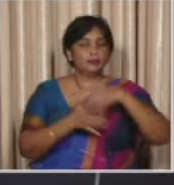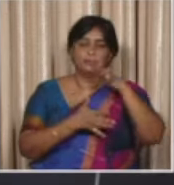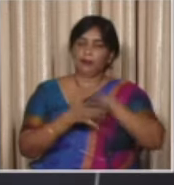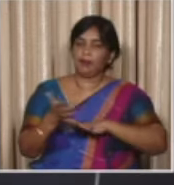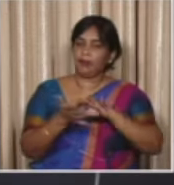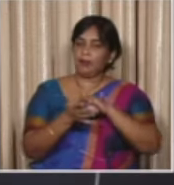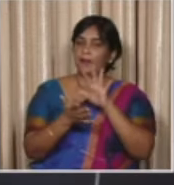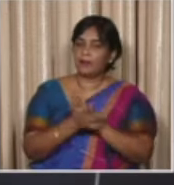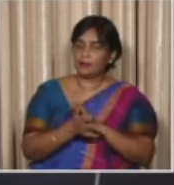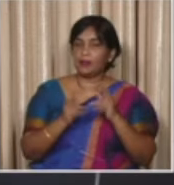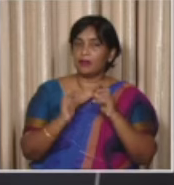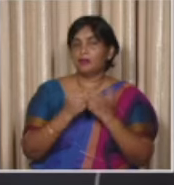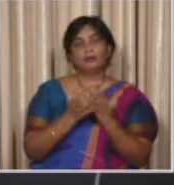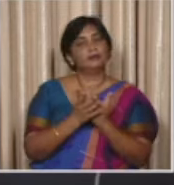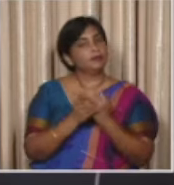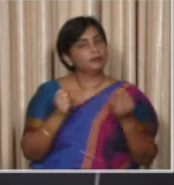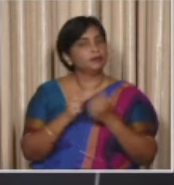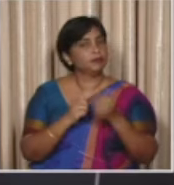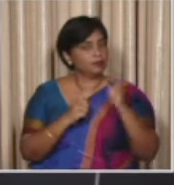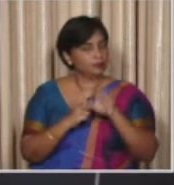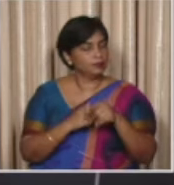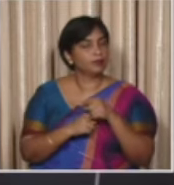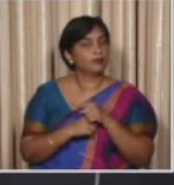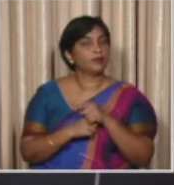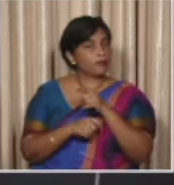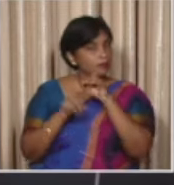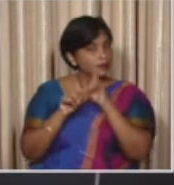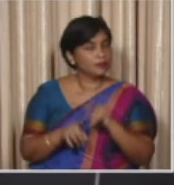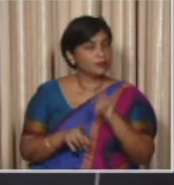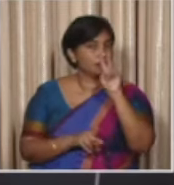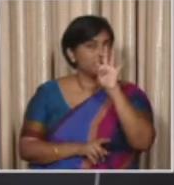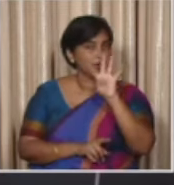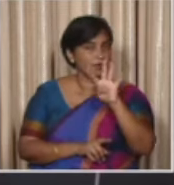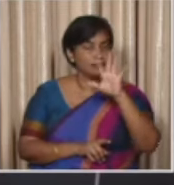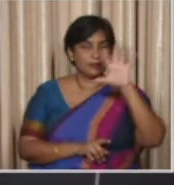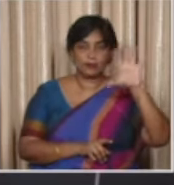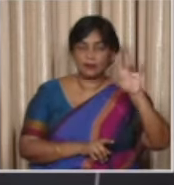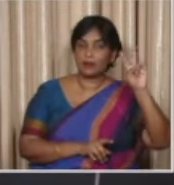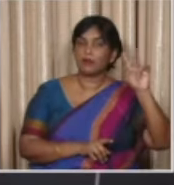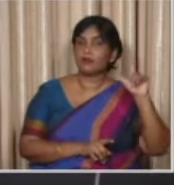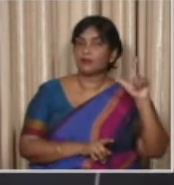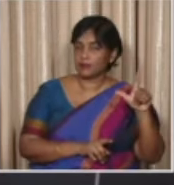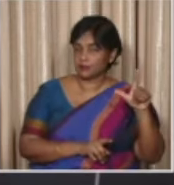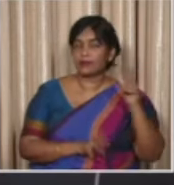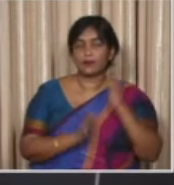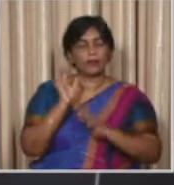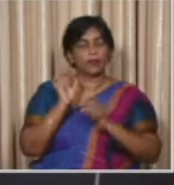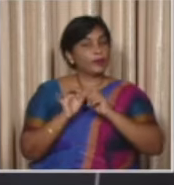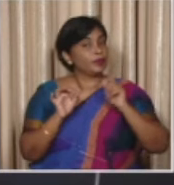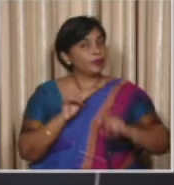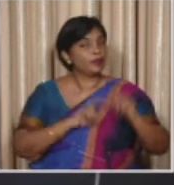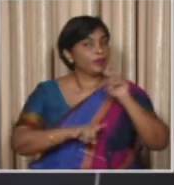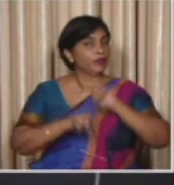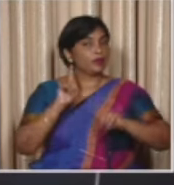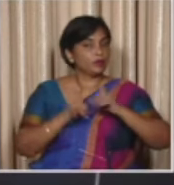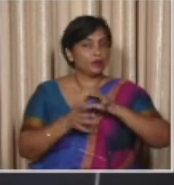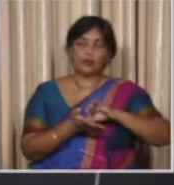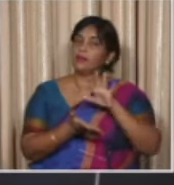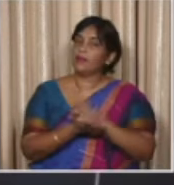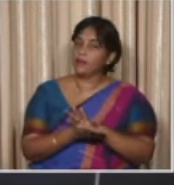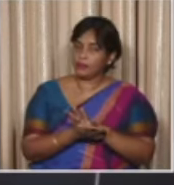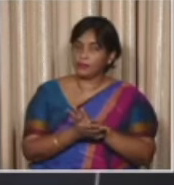කරමින් විසඳුමක් ලබා දීමට කටයුතු කළා. ඒ අනුව 24/5/27 දින අමාත්‍ය මණ්ඩලයේ රැස්වීමේදී තීන්දුව